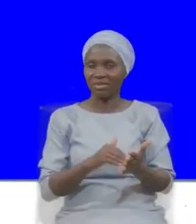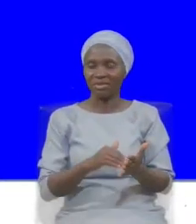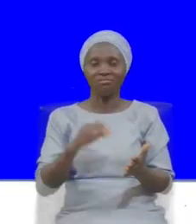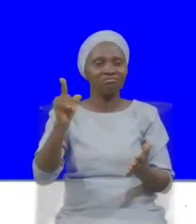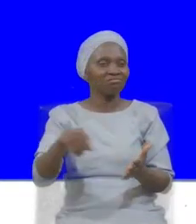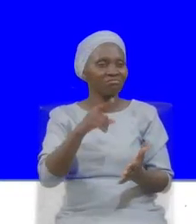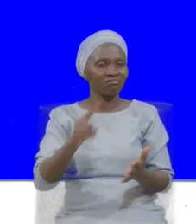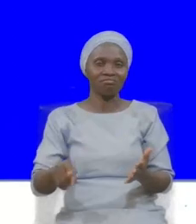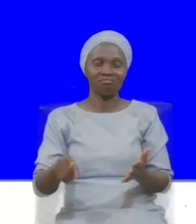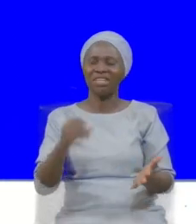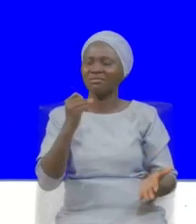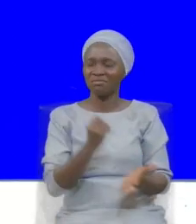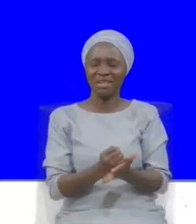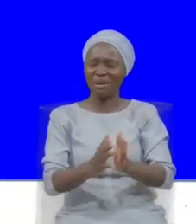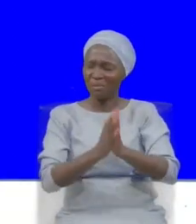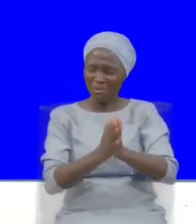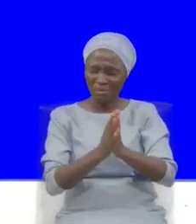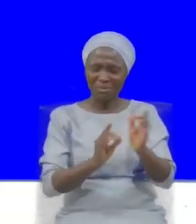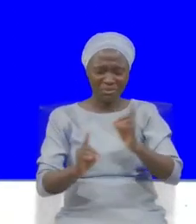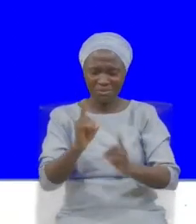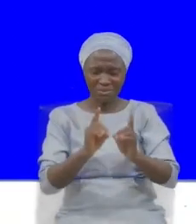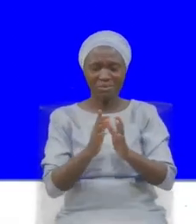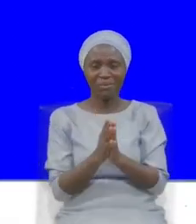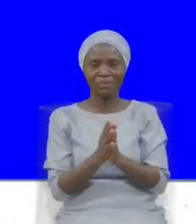Pas de stérilité, c'est annulé.